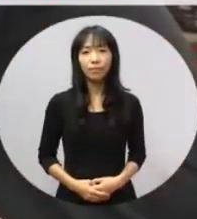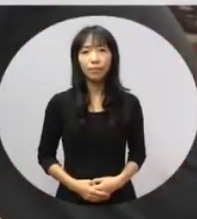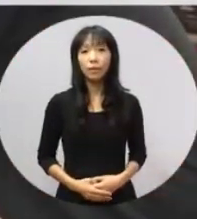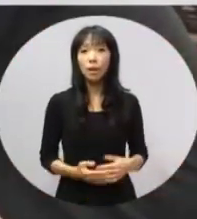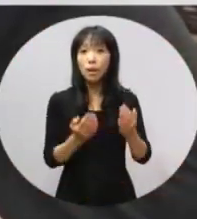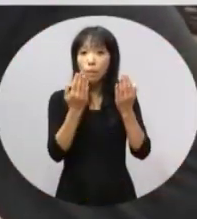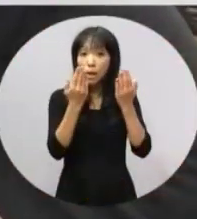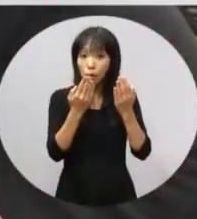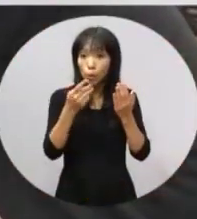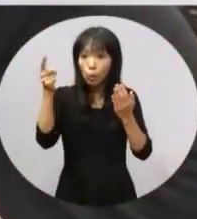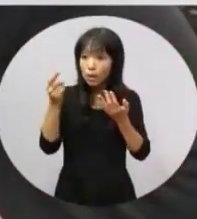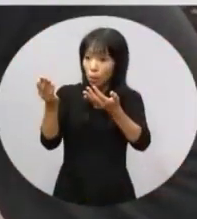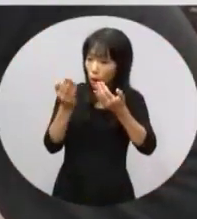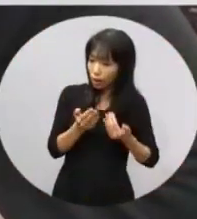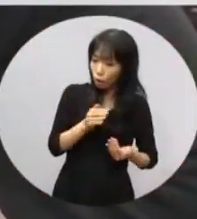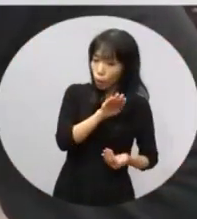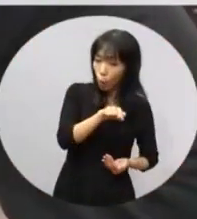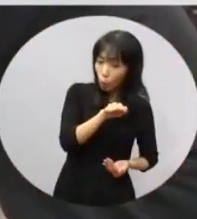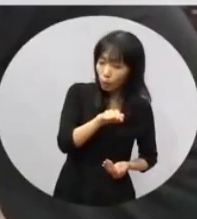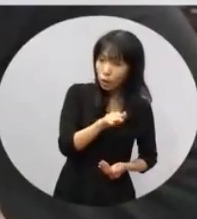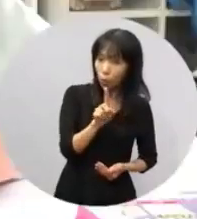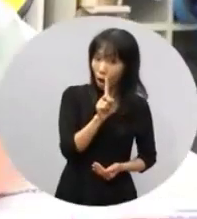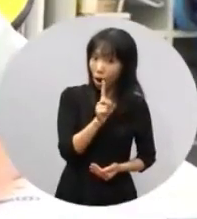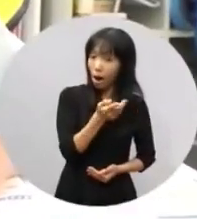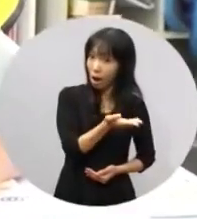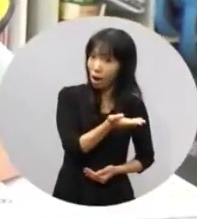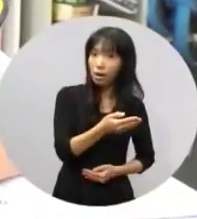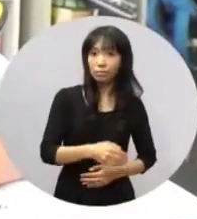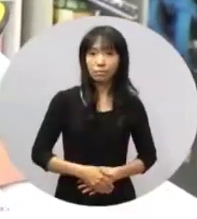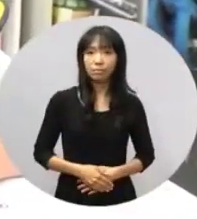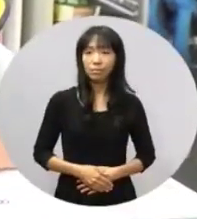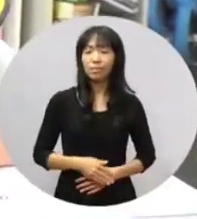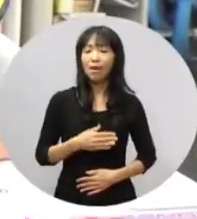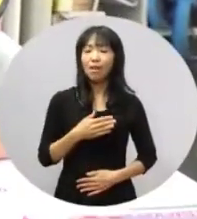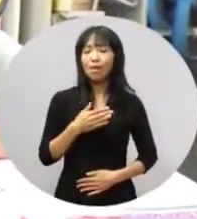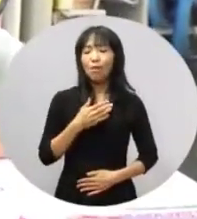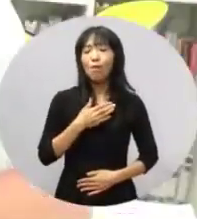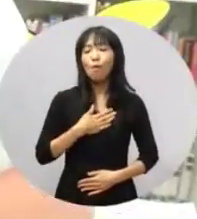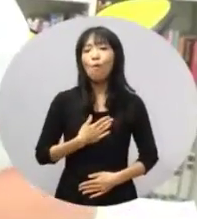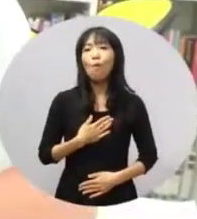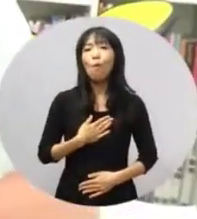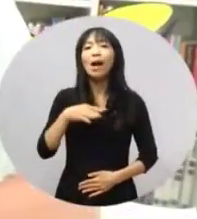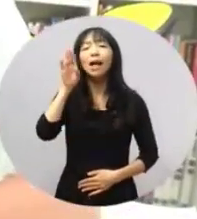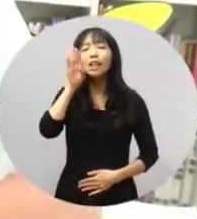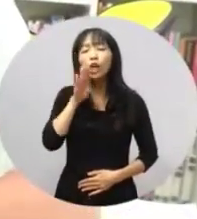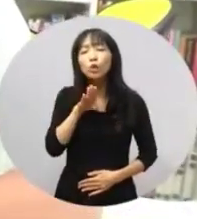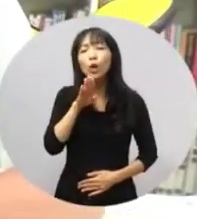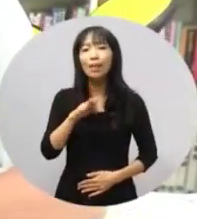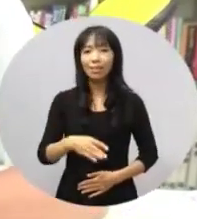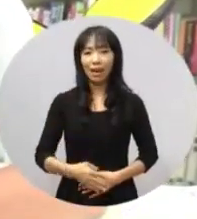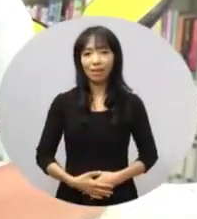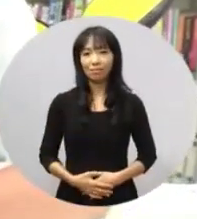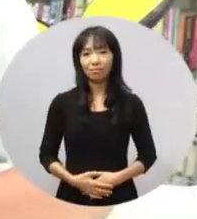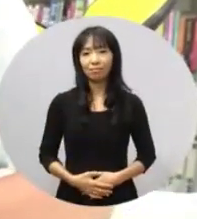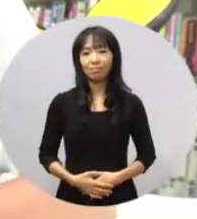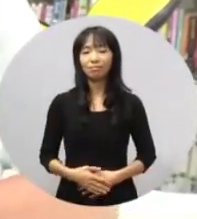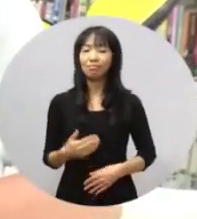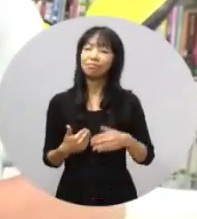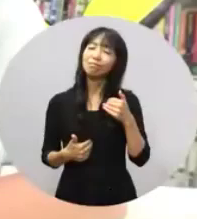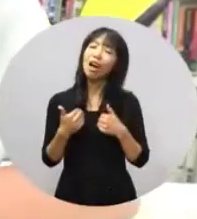勉強を教えてもらった子供達ははいアーサー探していること